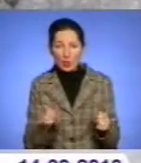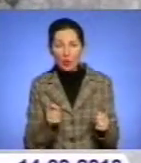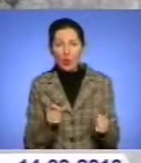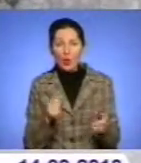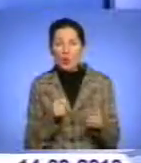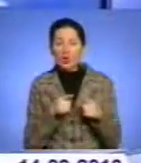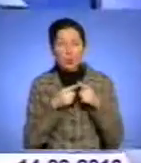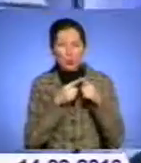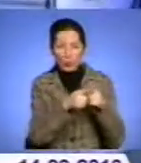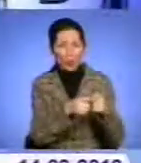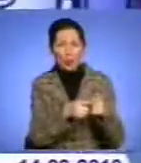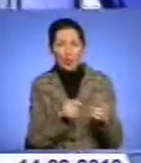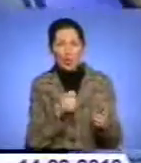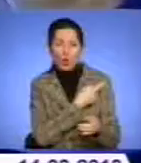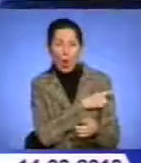хвилин.